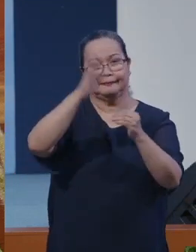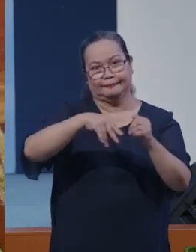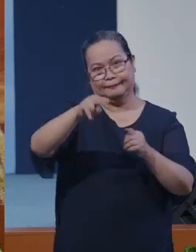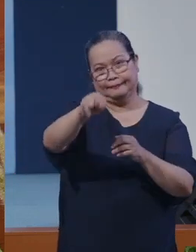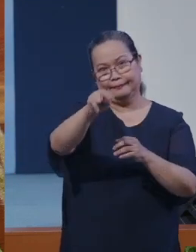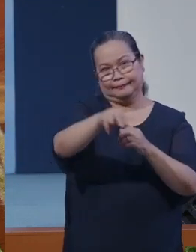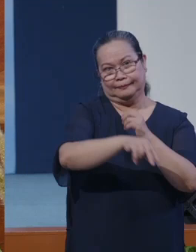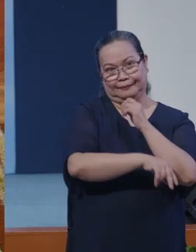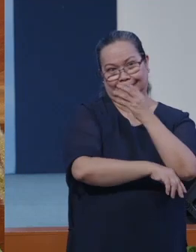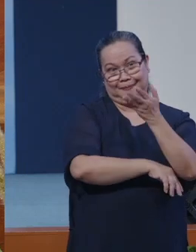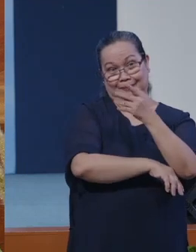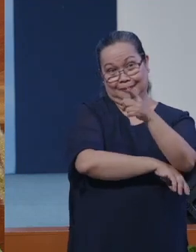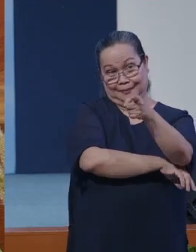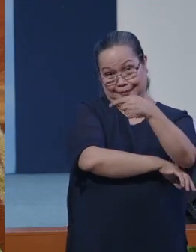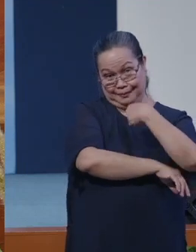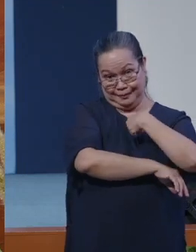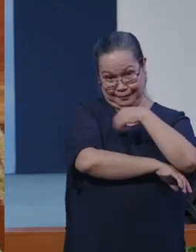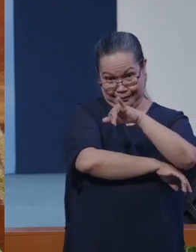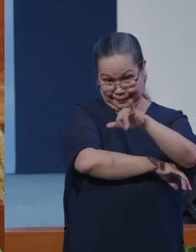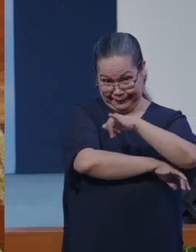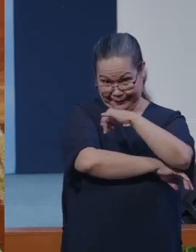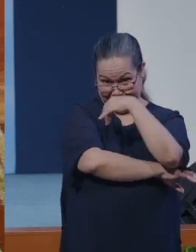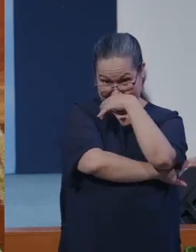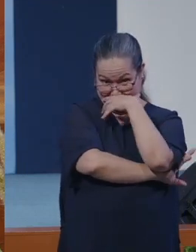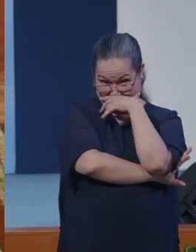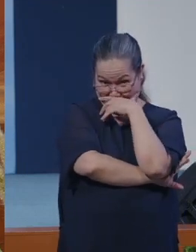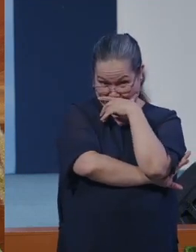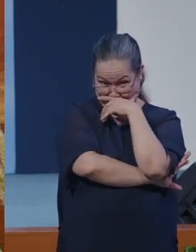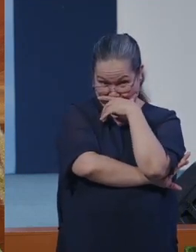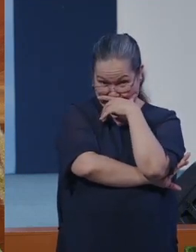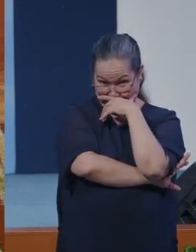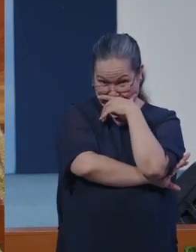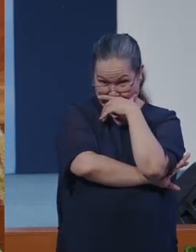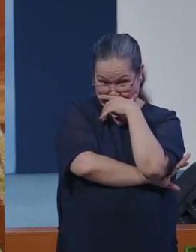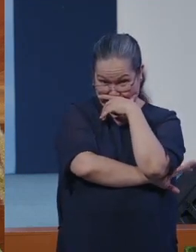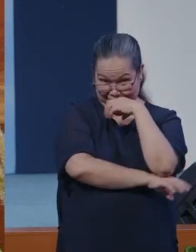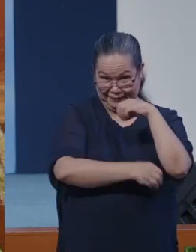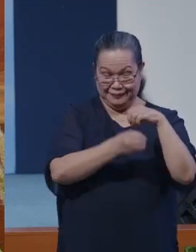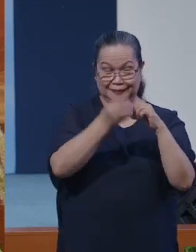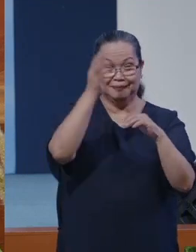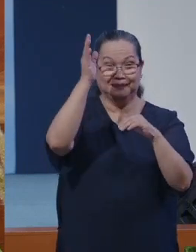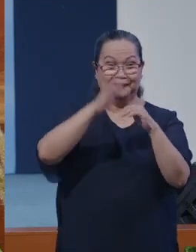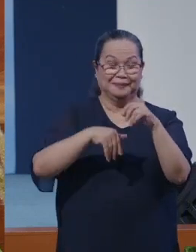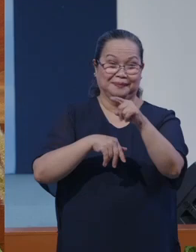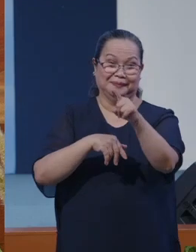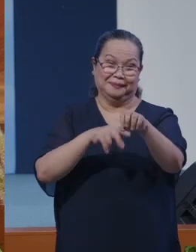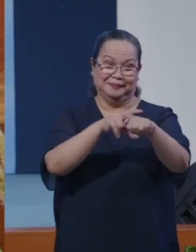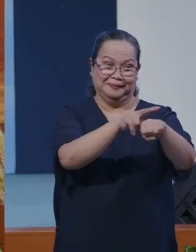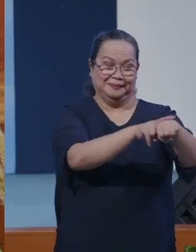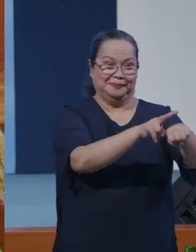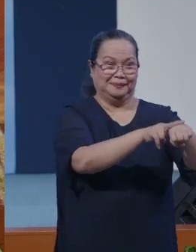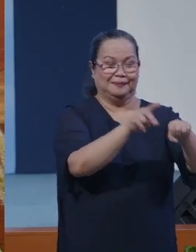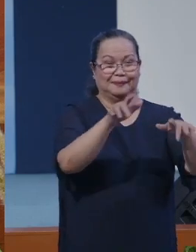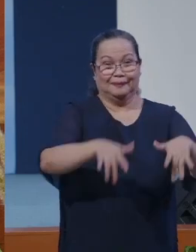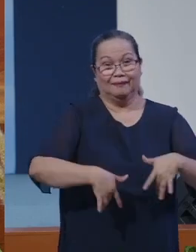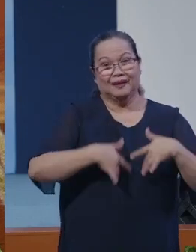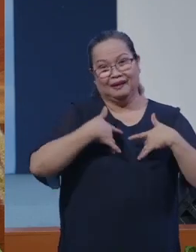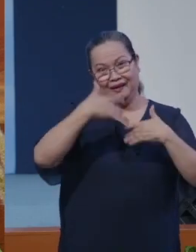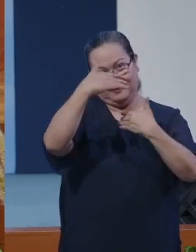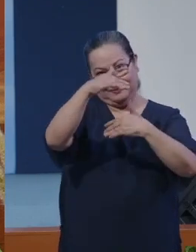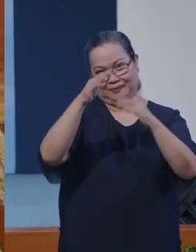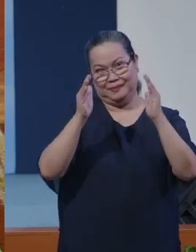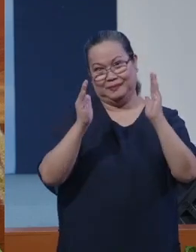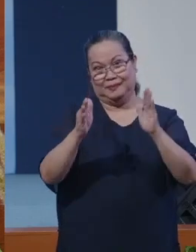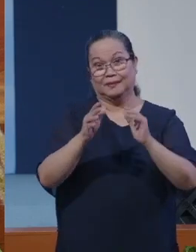Baka po tayo ganun din. Lalo na kung lumalampas na kayo sa inyong tinatangkilik. Live within your means.